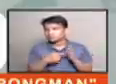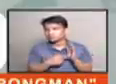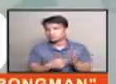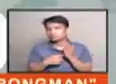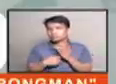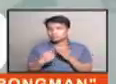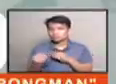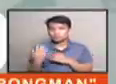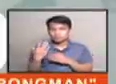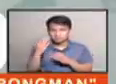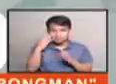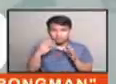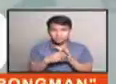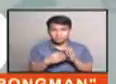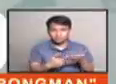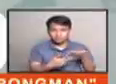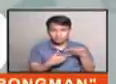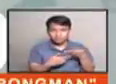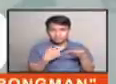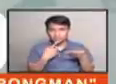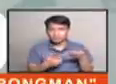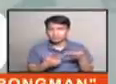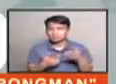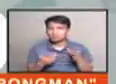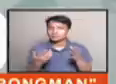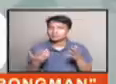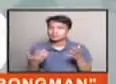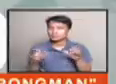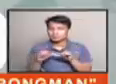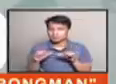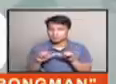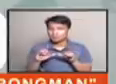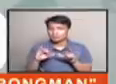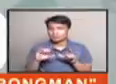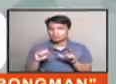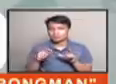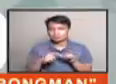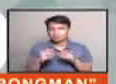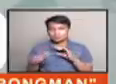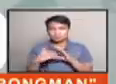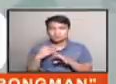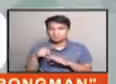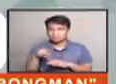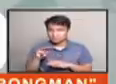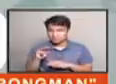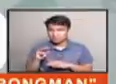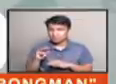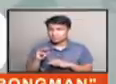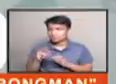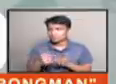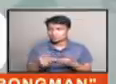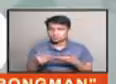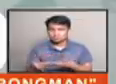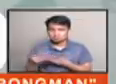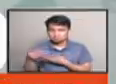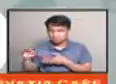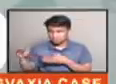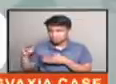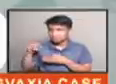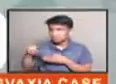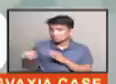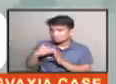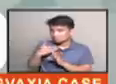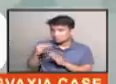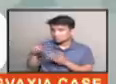post sa lisensya niya po. And may nag-PM din po sa akin na ito po yan, dito po nakatira, ganun